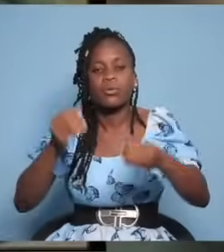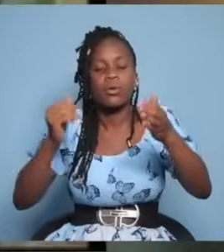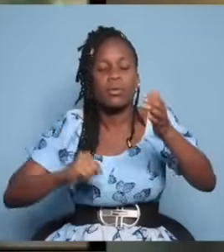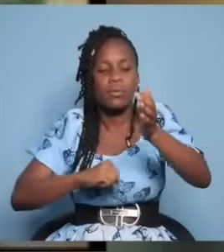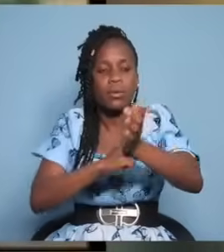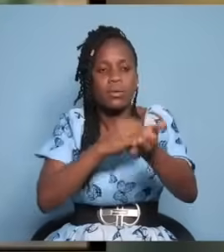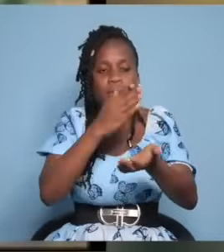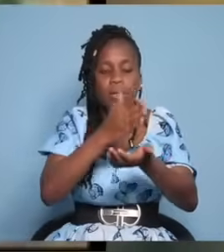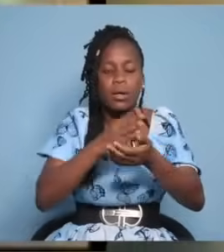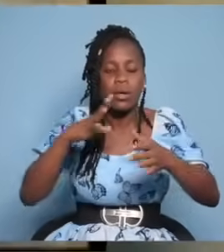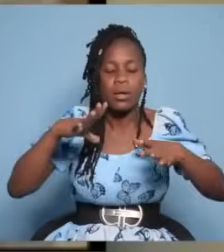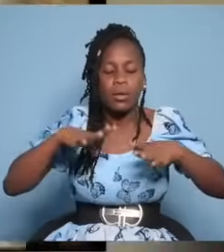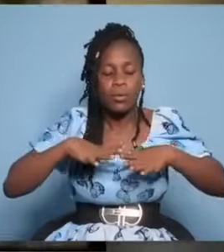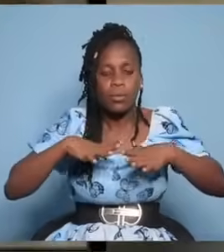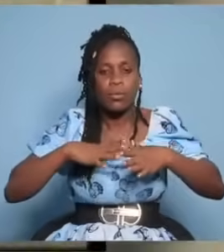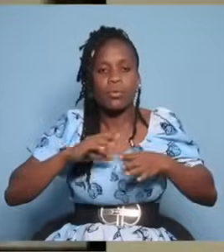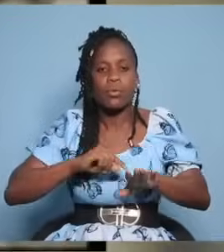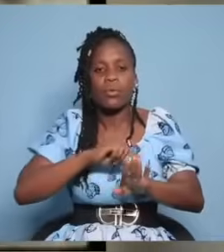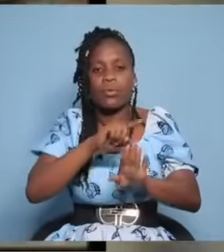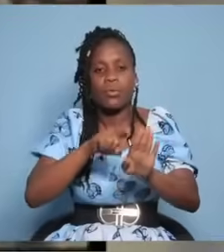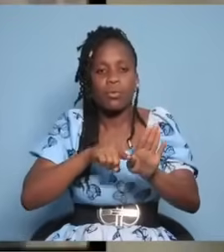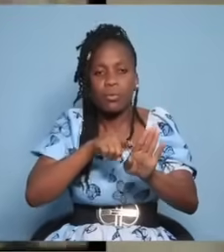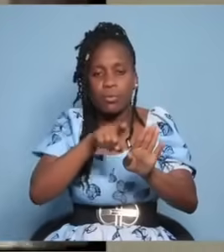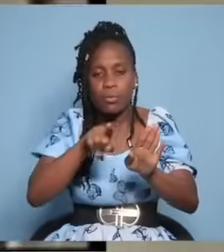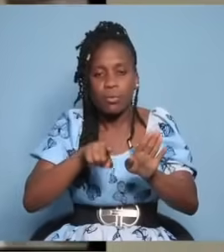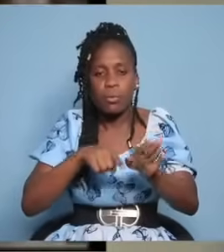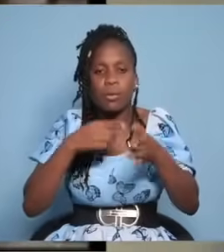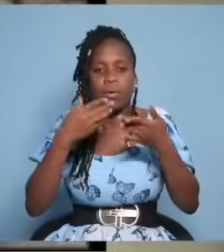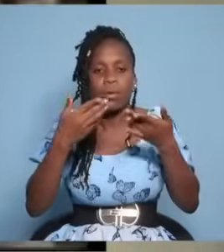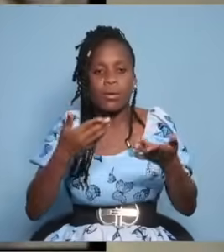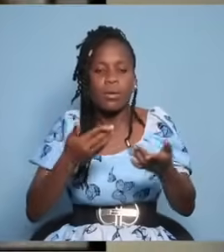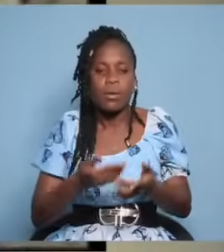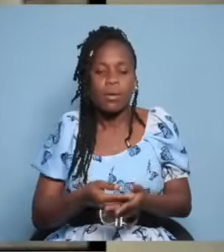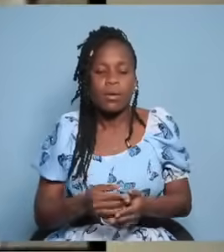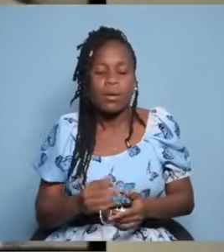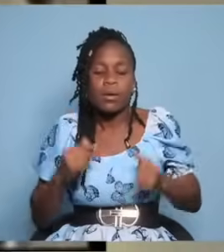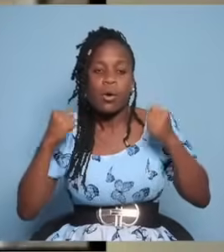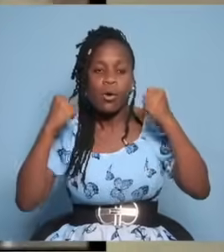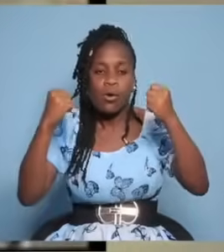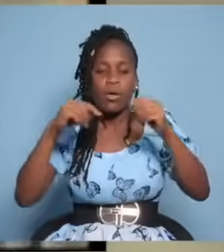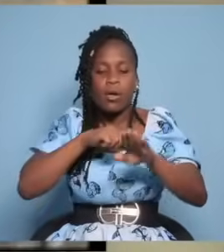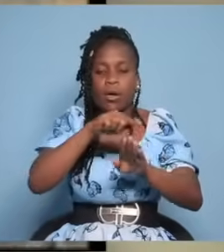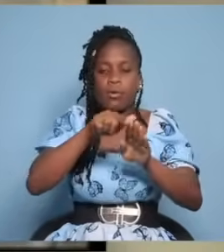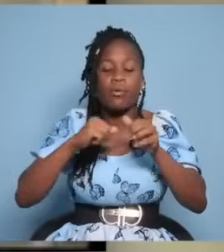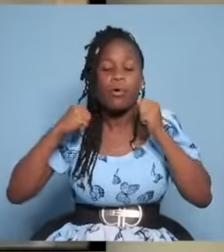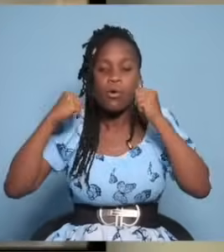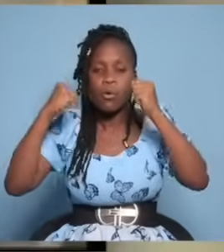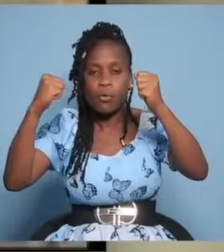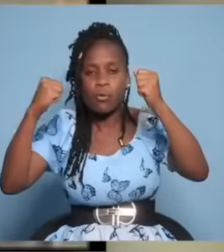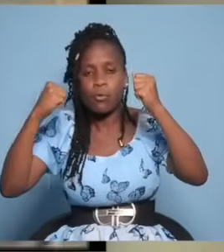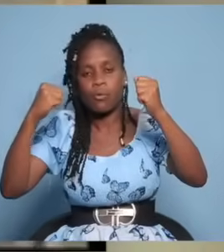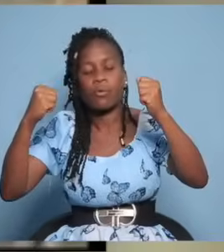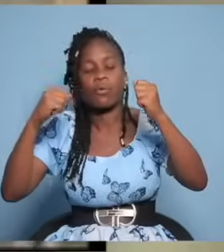Mfaume Kawawa, Balechela, watu wote waliopambania Karume, waliopambania uhuru wa bara la